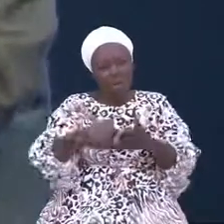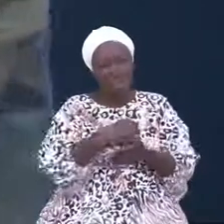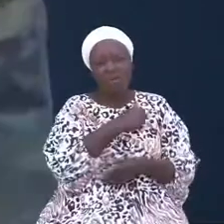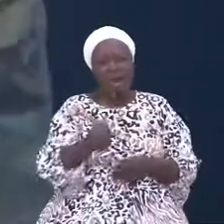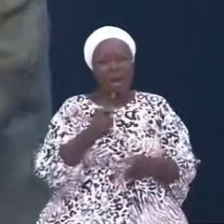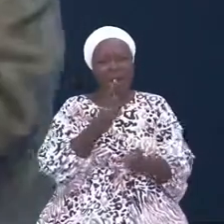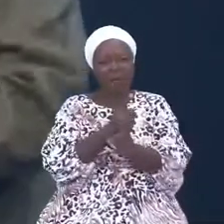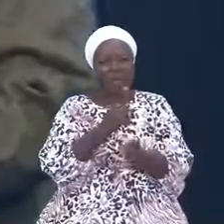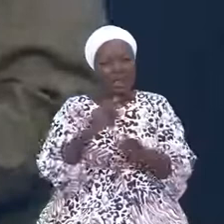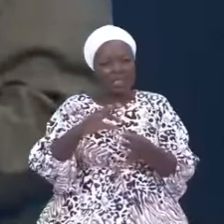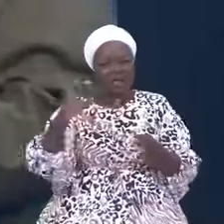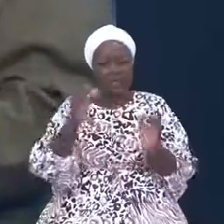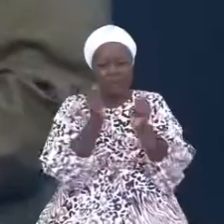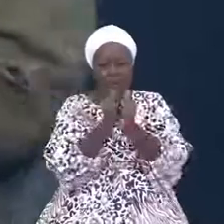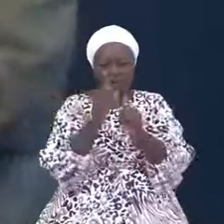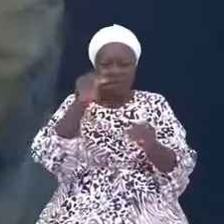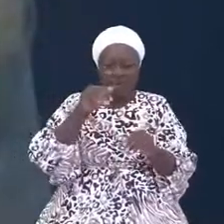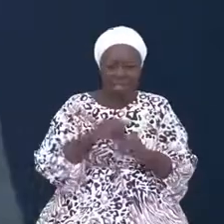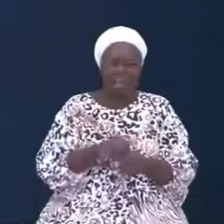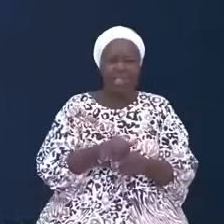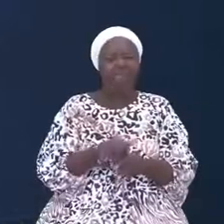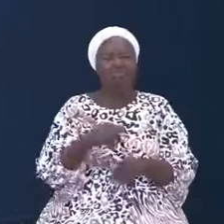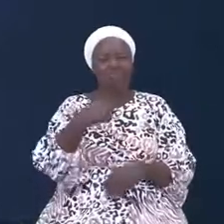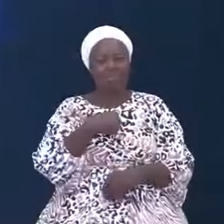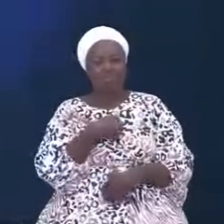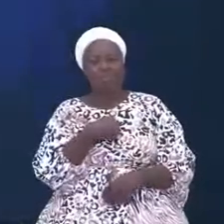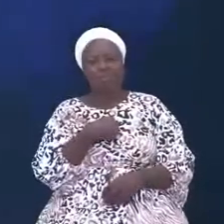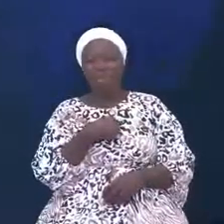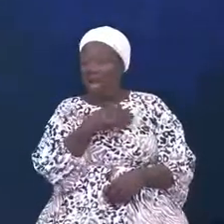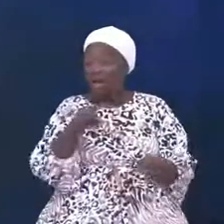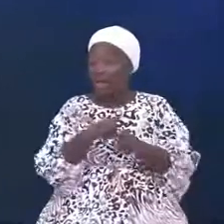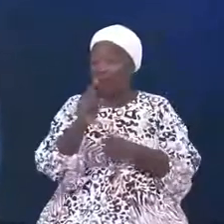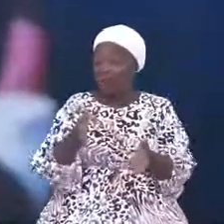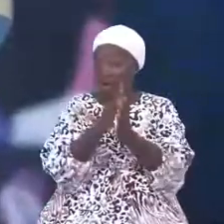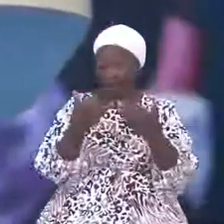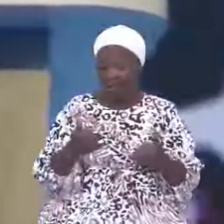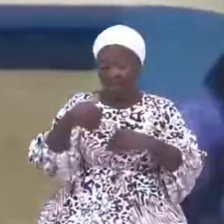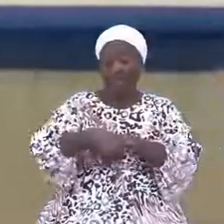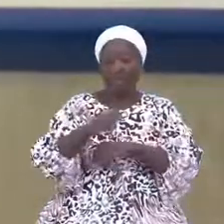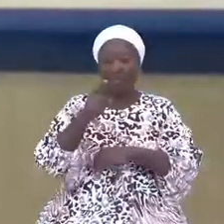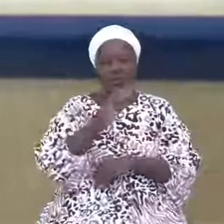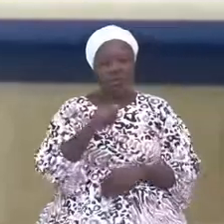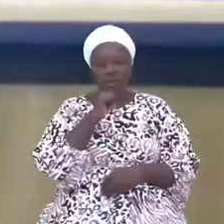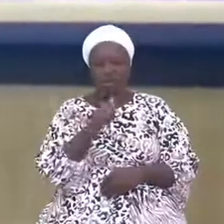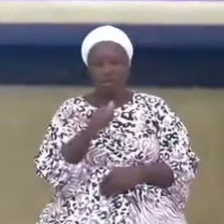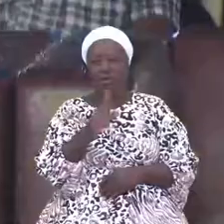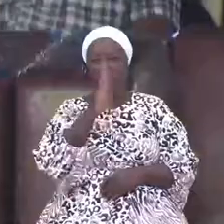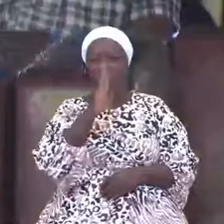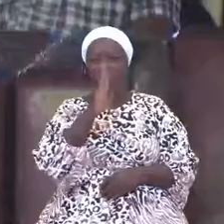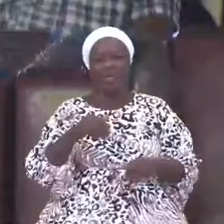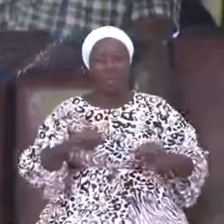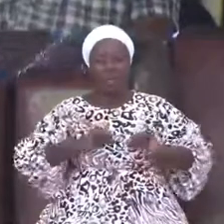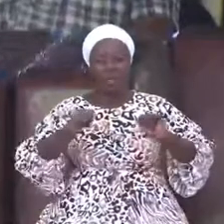cœur pur, renouvelle en moi un esprit bien disposé. Et comme tu